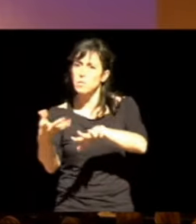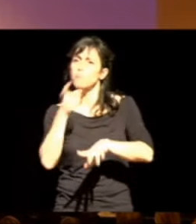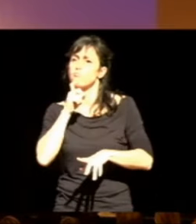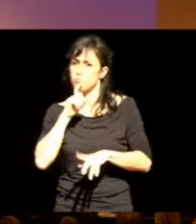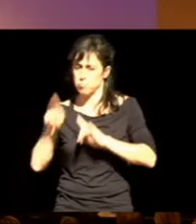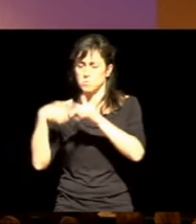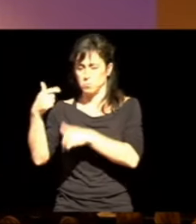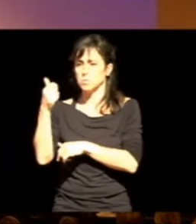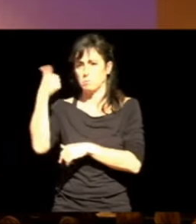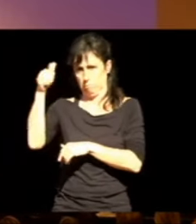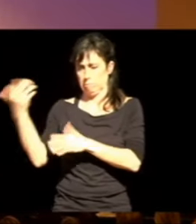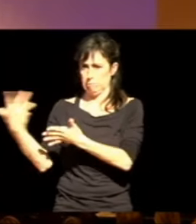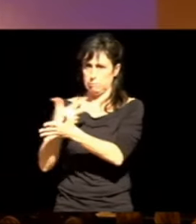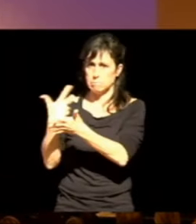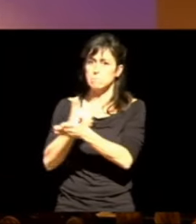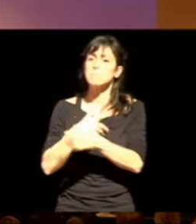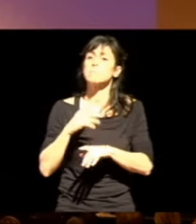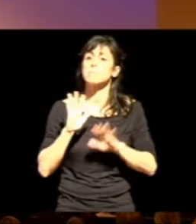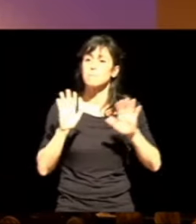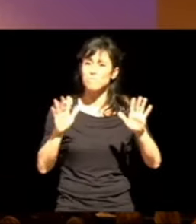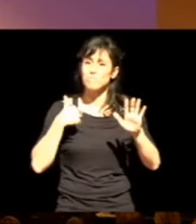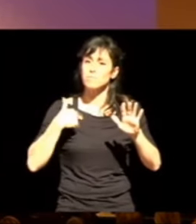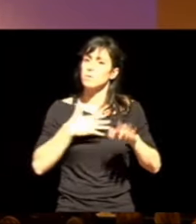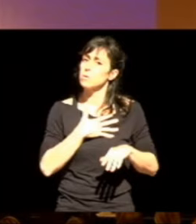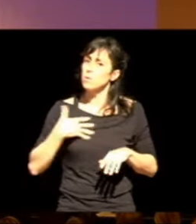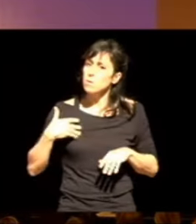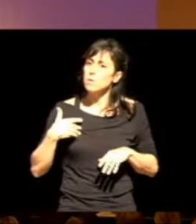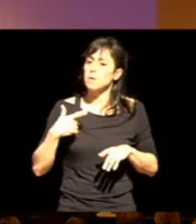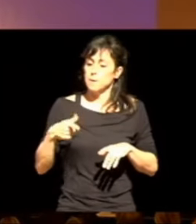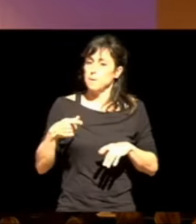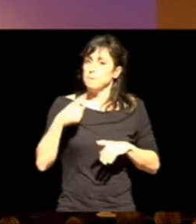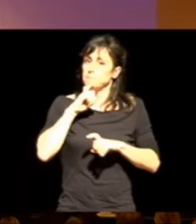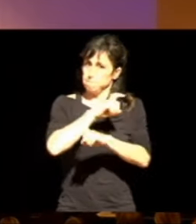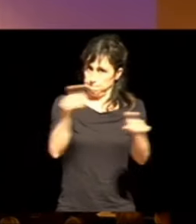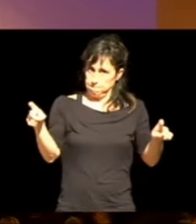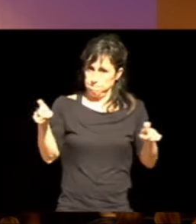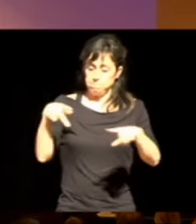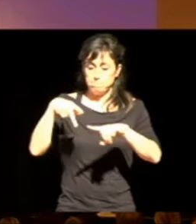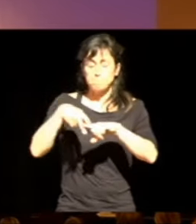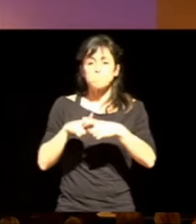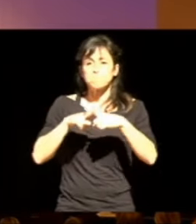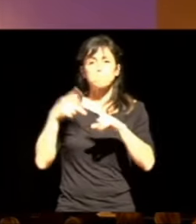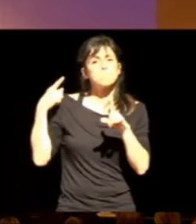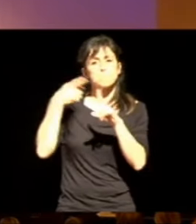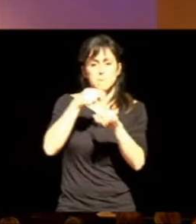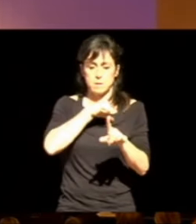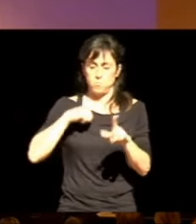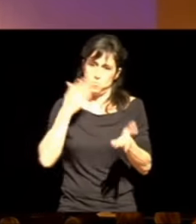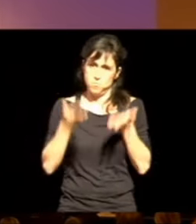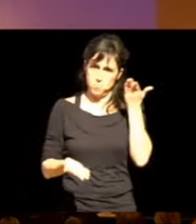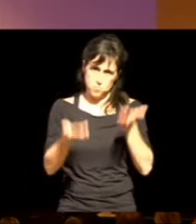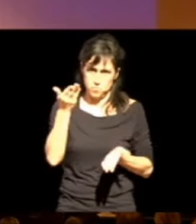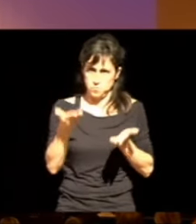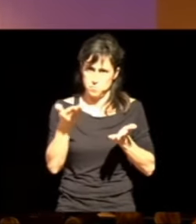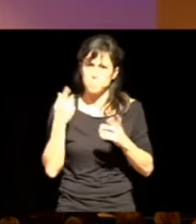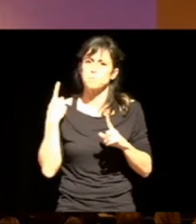Bai, azpimarratu nahi duguna da, zera, autoebaluazio tresna bat dela, eta baina bere